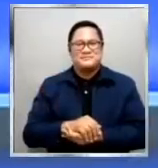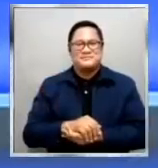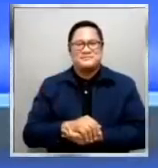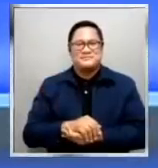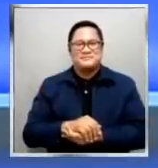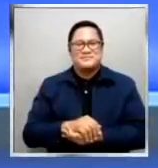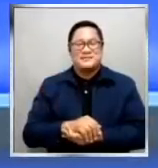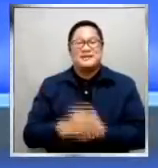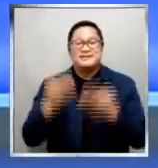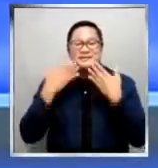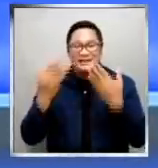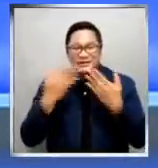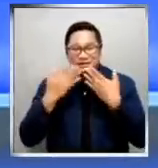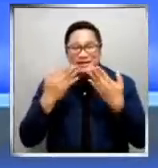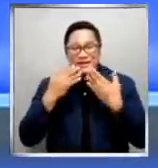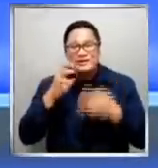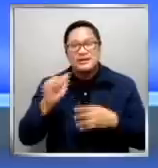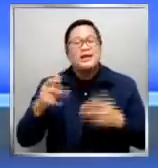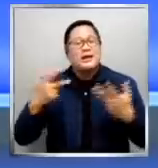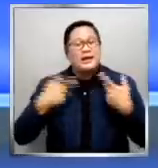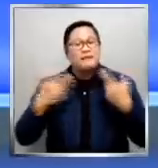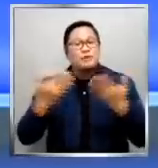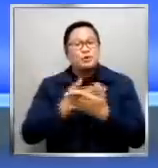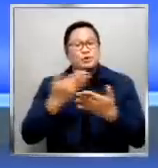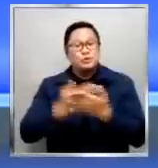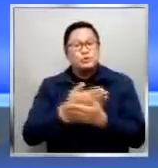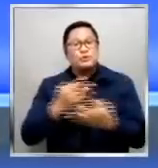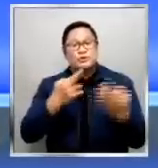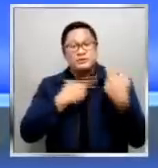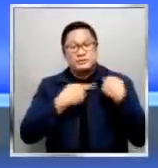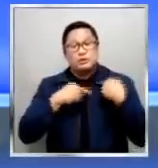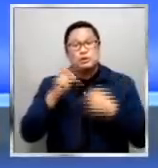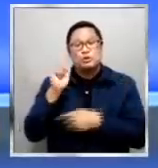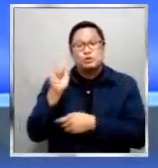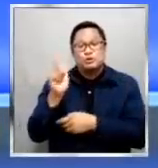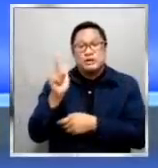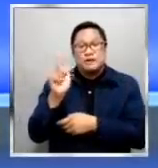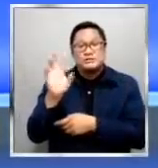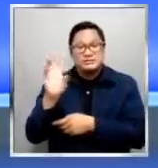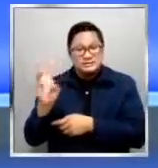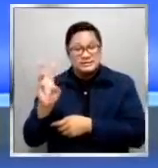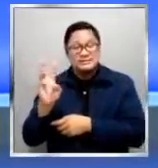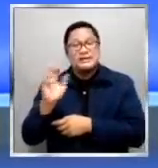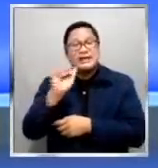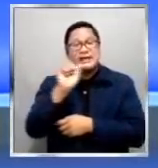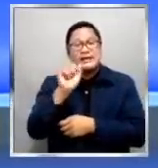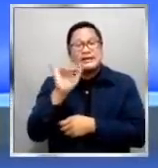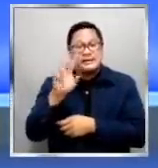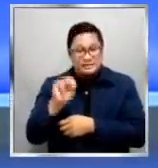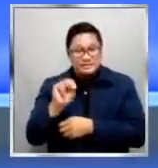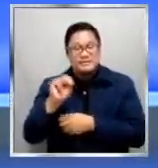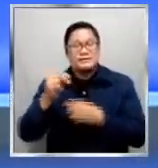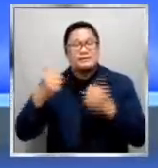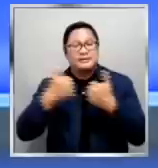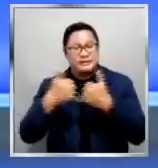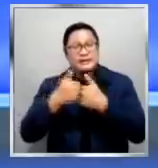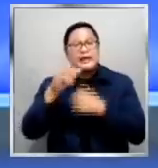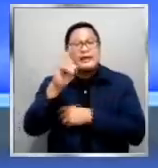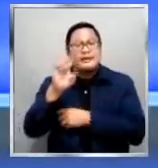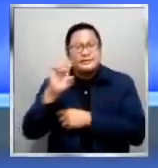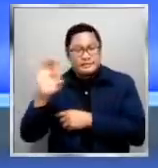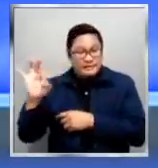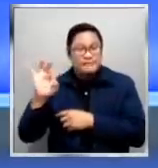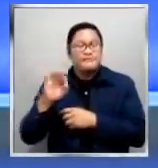Salamat, salamat, Tia. May bagong mission po si 2006 Asian Games silver medalist Jeff De Luna at siyang itinuturi na